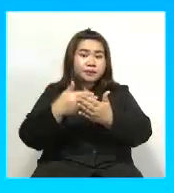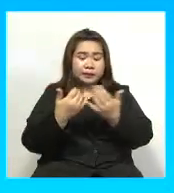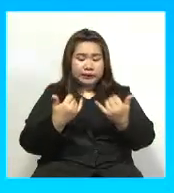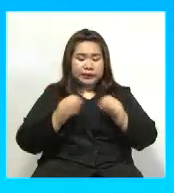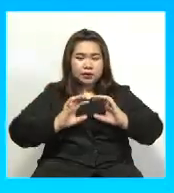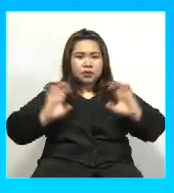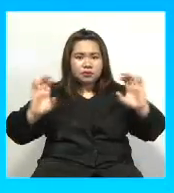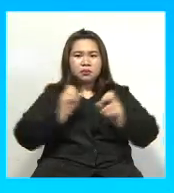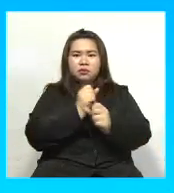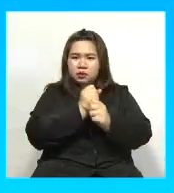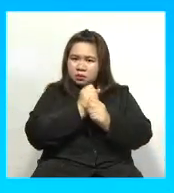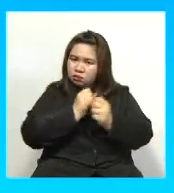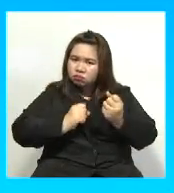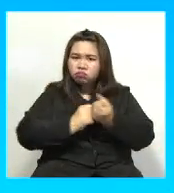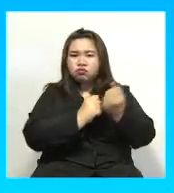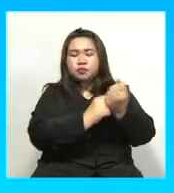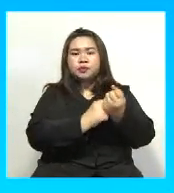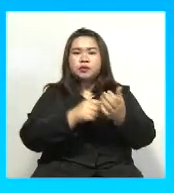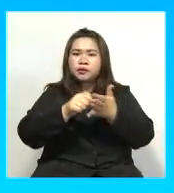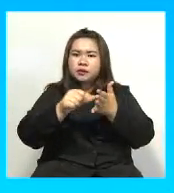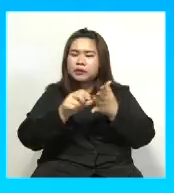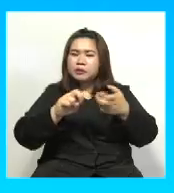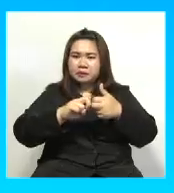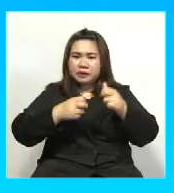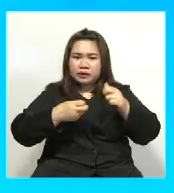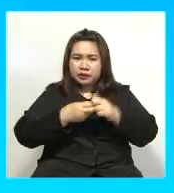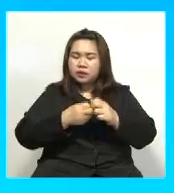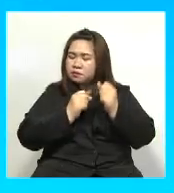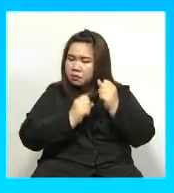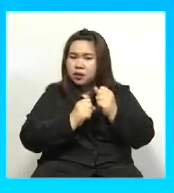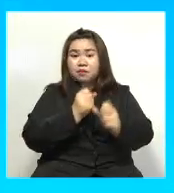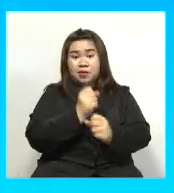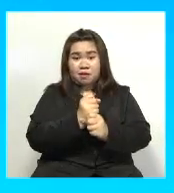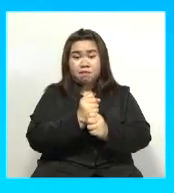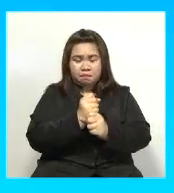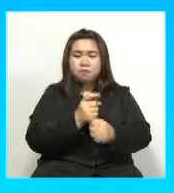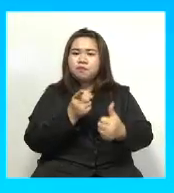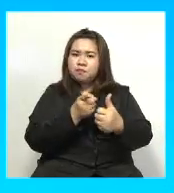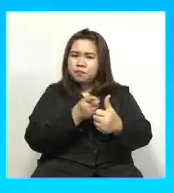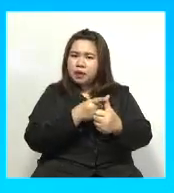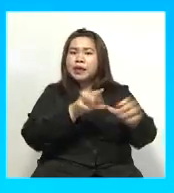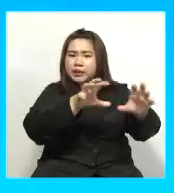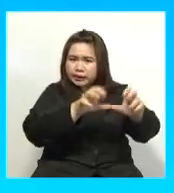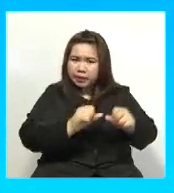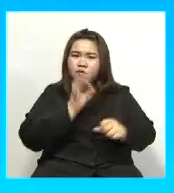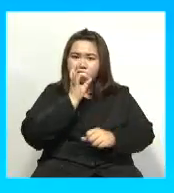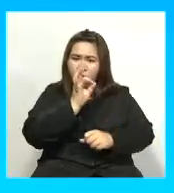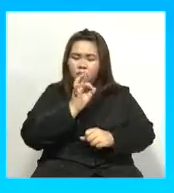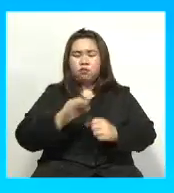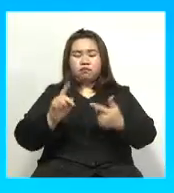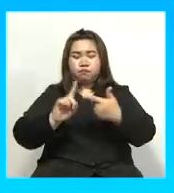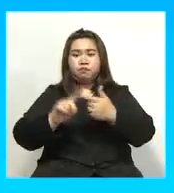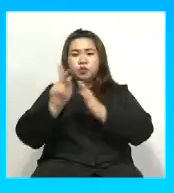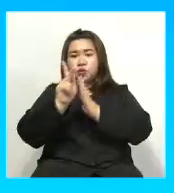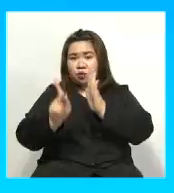ได้มุ่งมั่นที่จะปฏิรูปปัญหาการค้ามนุษย์อย่างจริงจังและต่อเนื่องนะคะทั้งเรื่องการดำเนินคดีและการบังคับใช้กฎหม